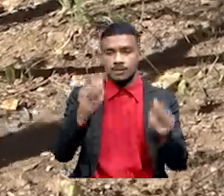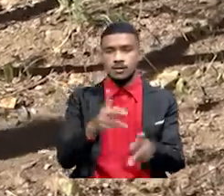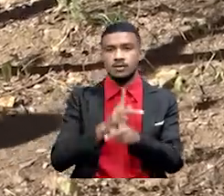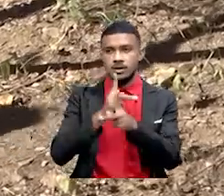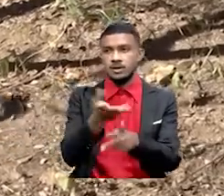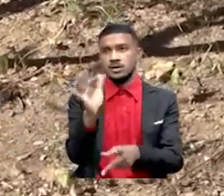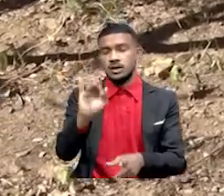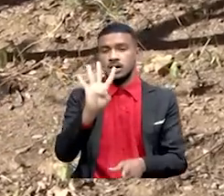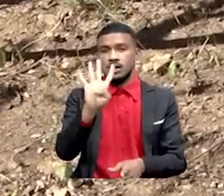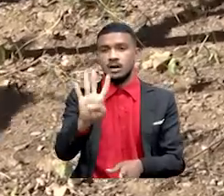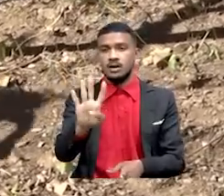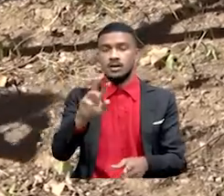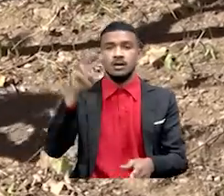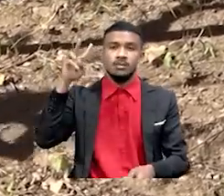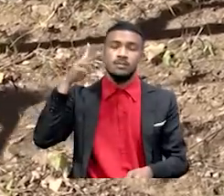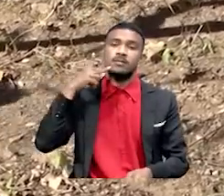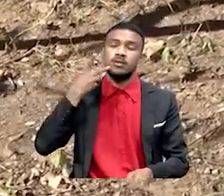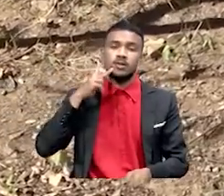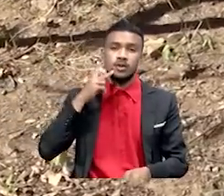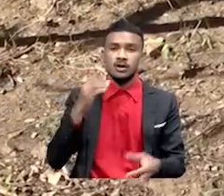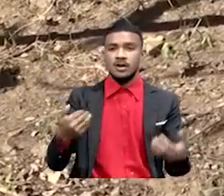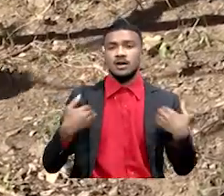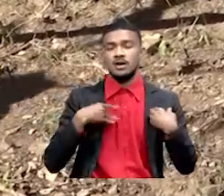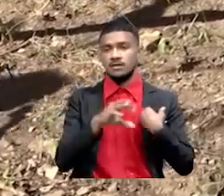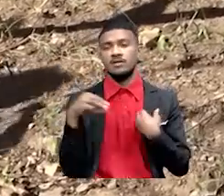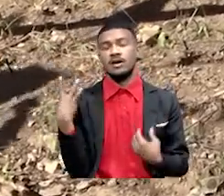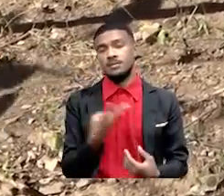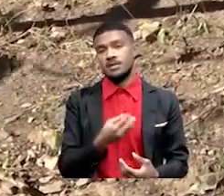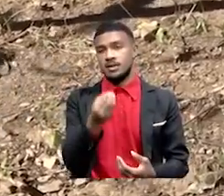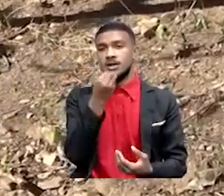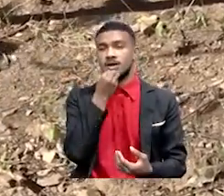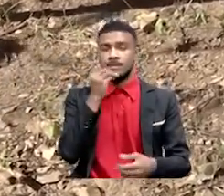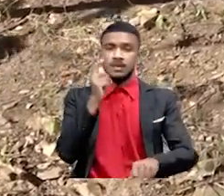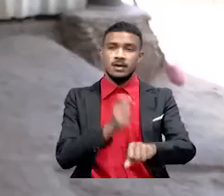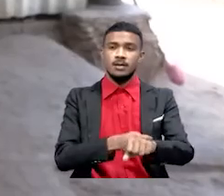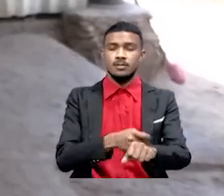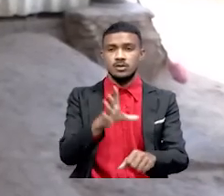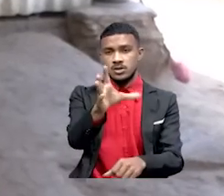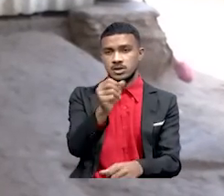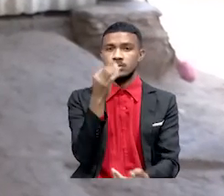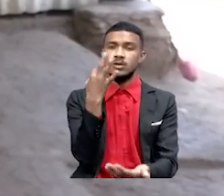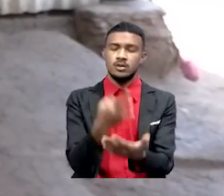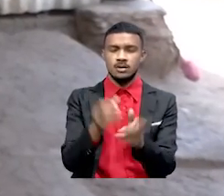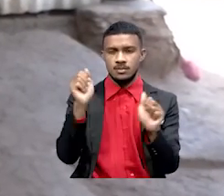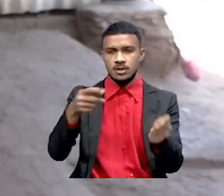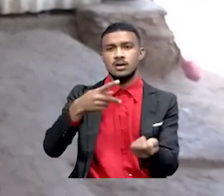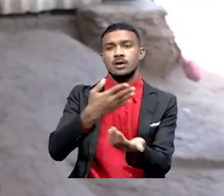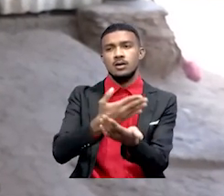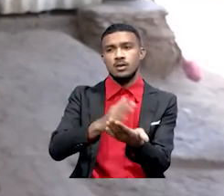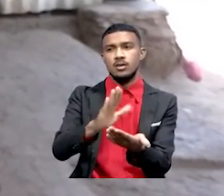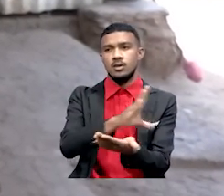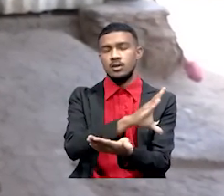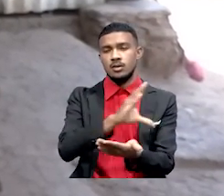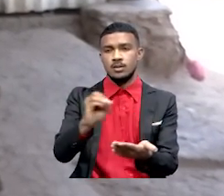daro masa modo iha ama ba servisu melori modo antami han sa tempo simosa na simosa dikira hola sa